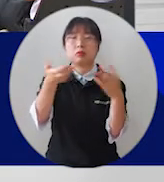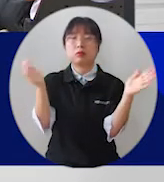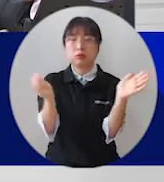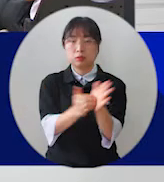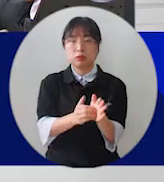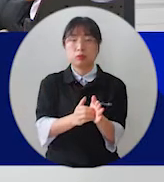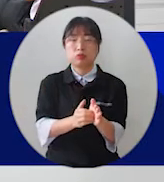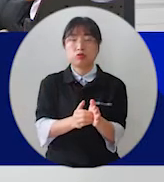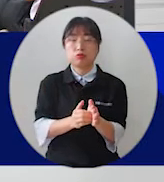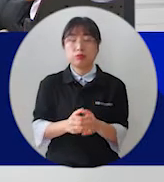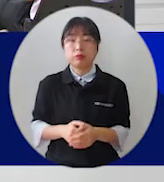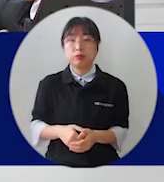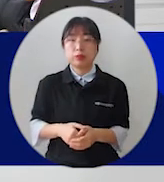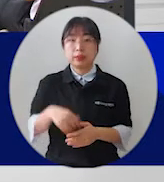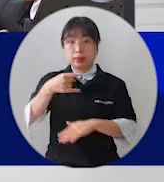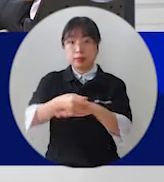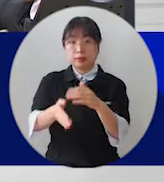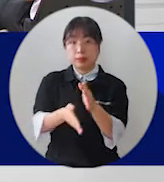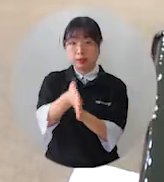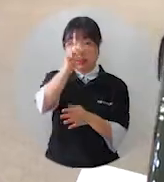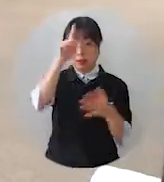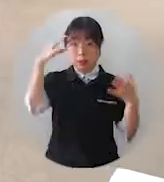비대면으로 원래 조회를 진행했습니다.